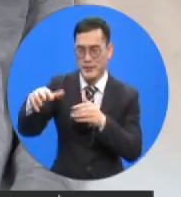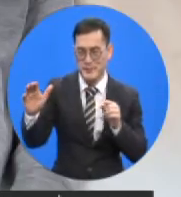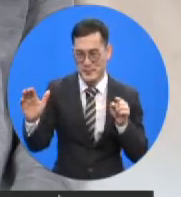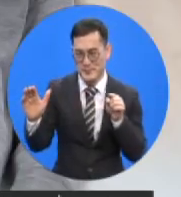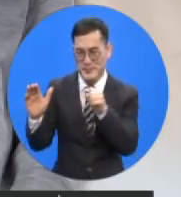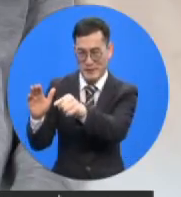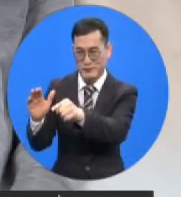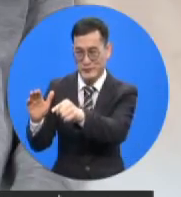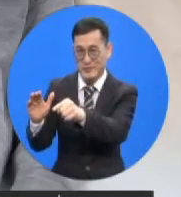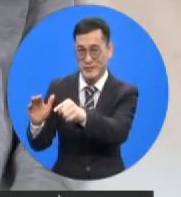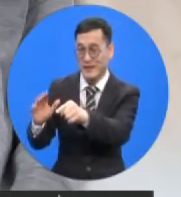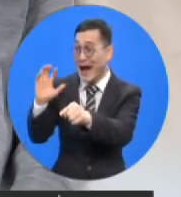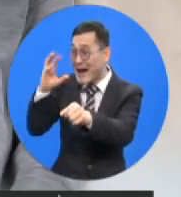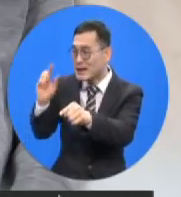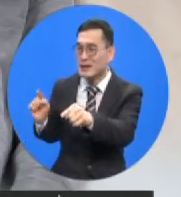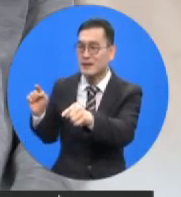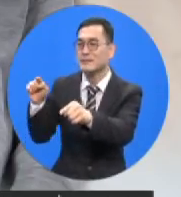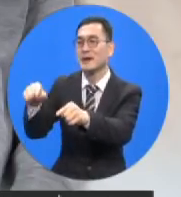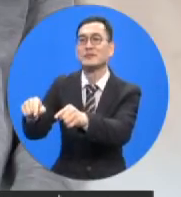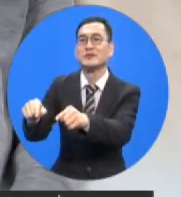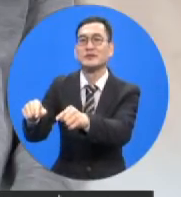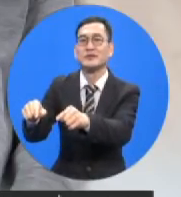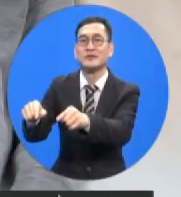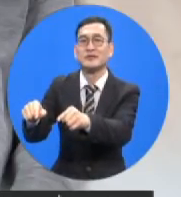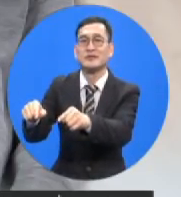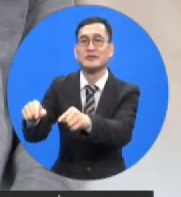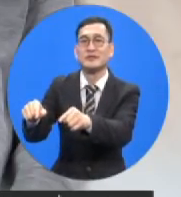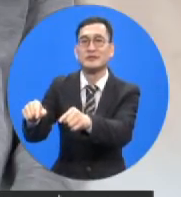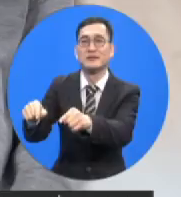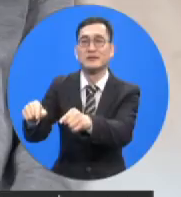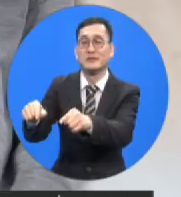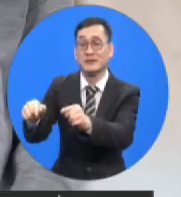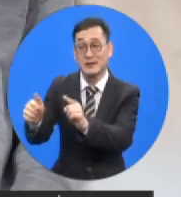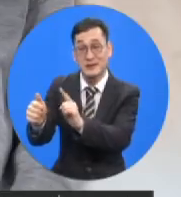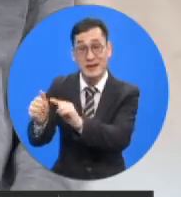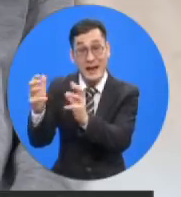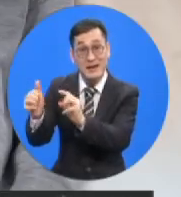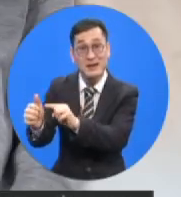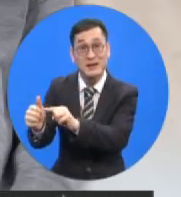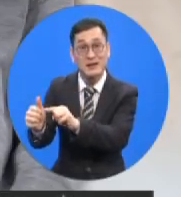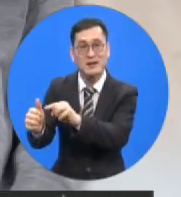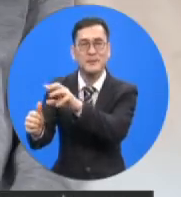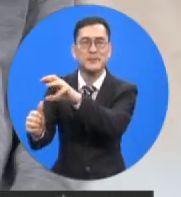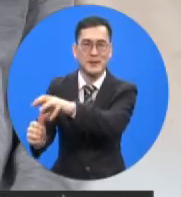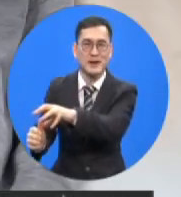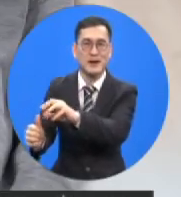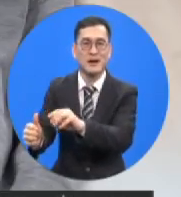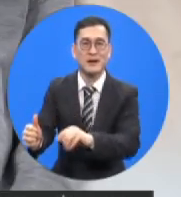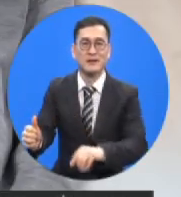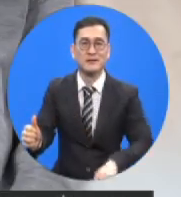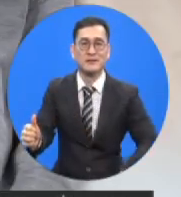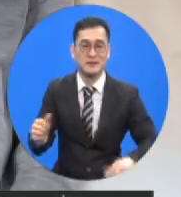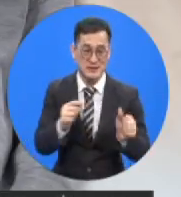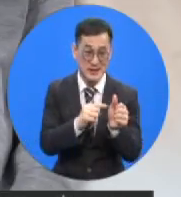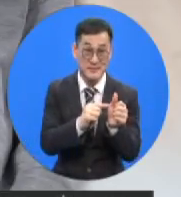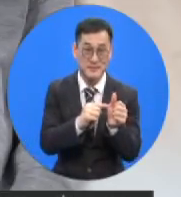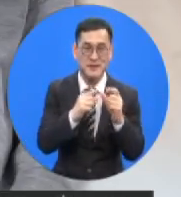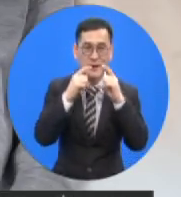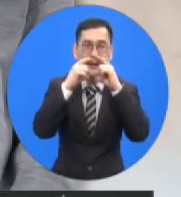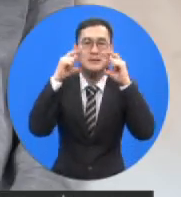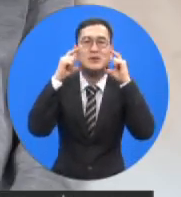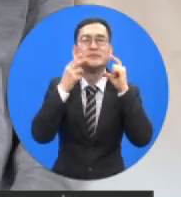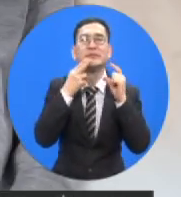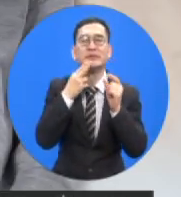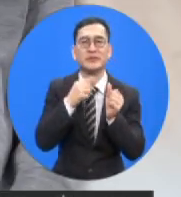유아가 지금 격리가 된 거예요. 12번 확진자가 마스크를 착용하지 않고 있었다.